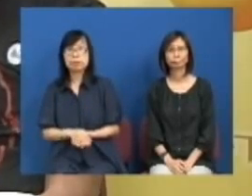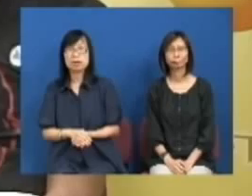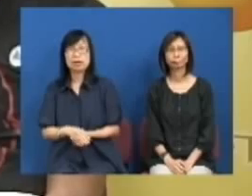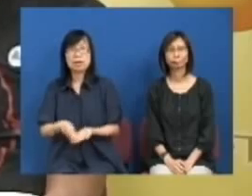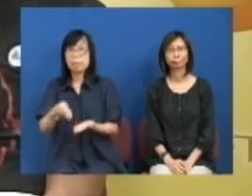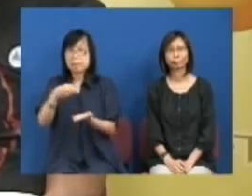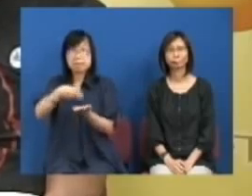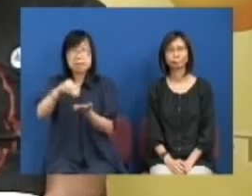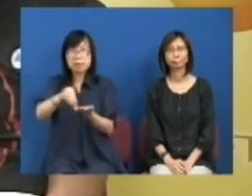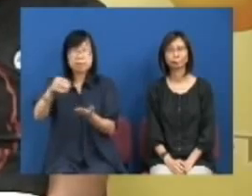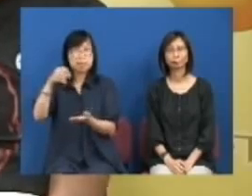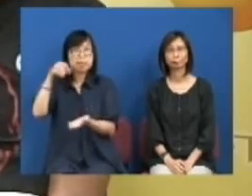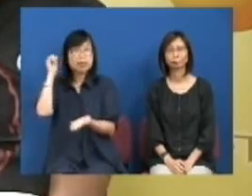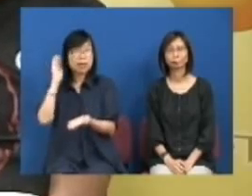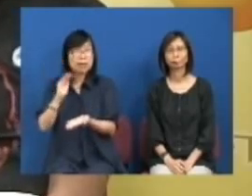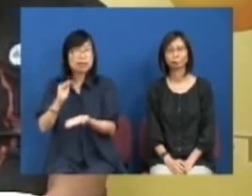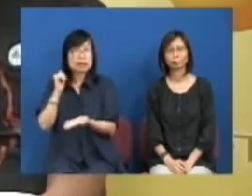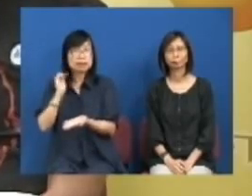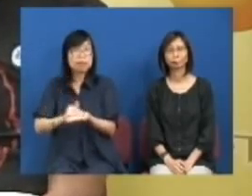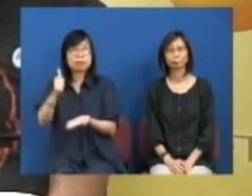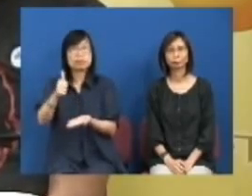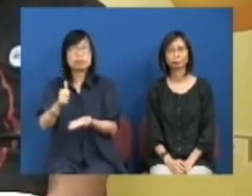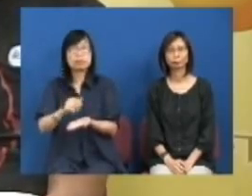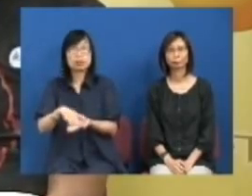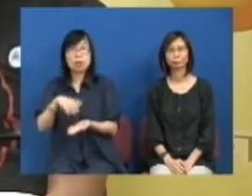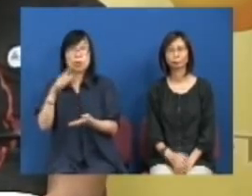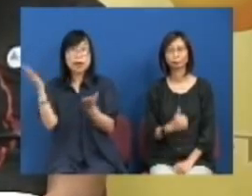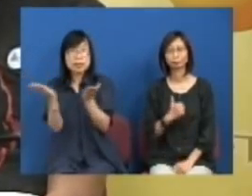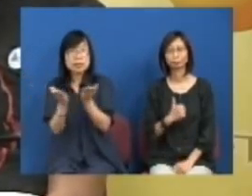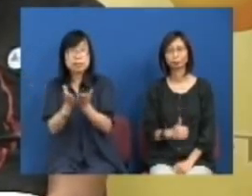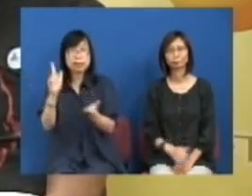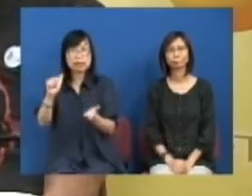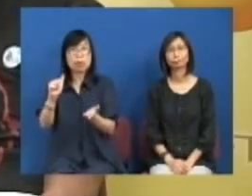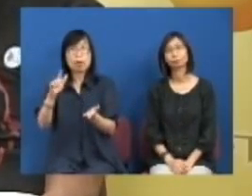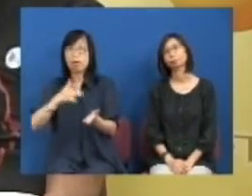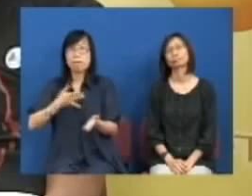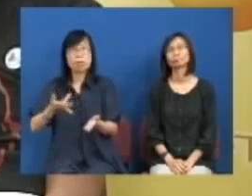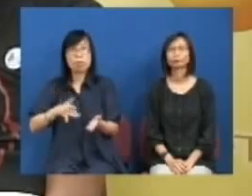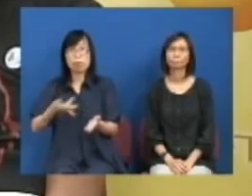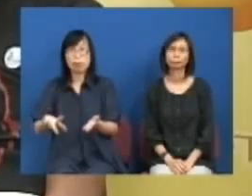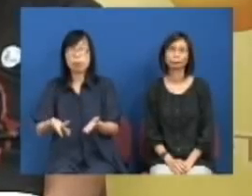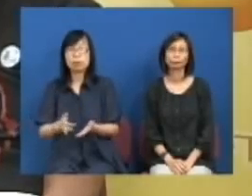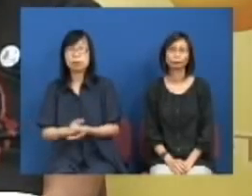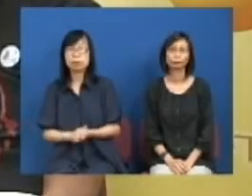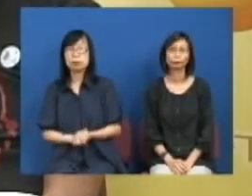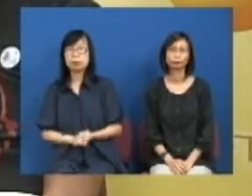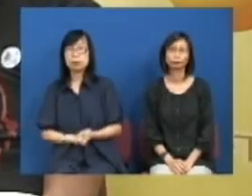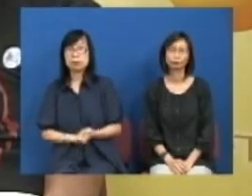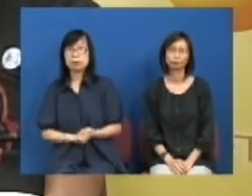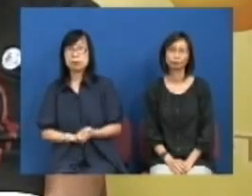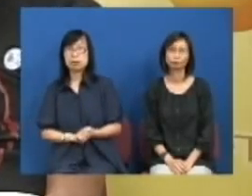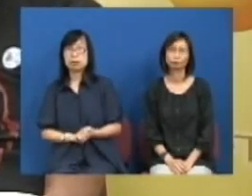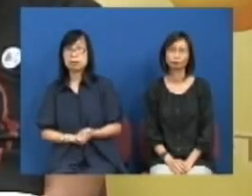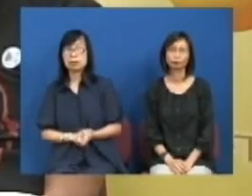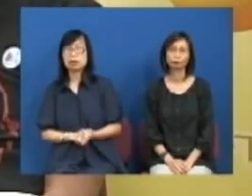是贊成那條，只是想證明舊的已經沒用了，一個 discredit 原來的搞開